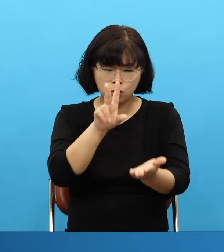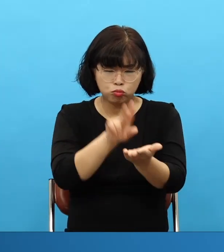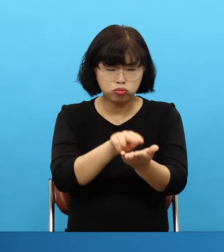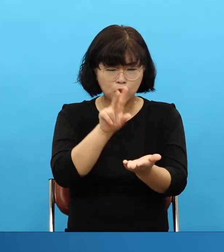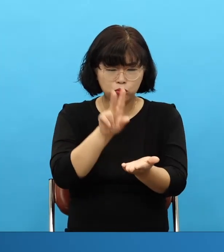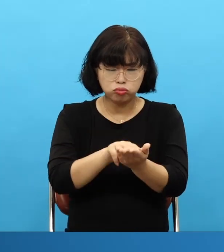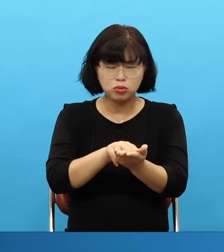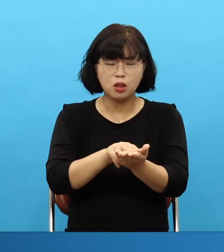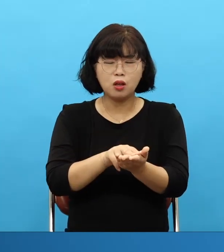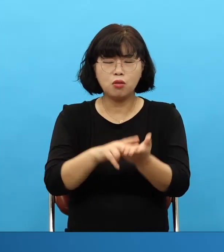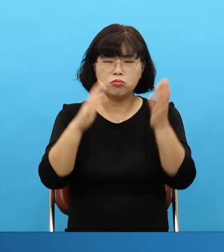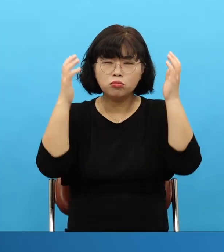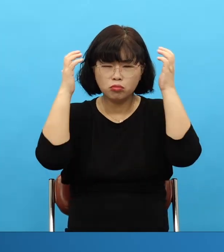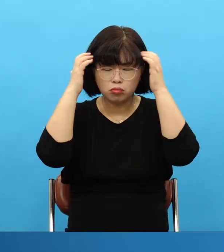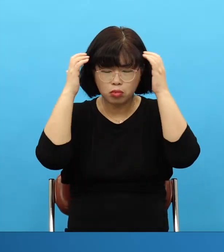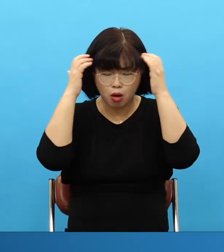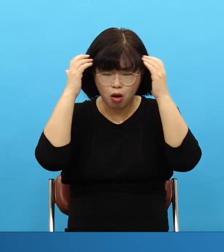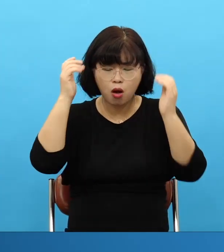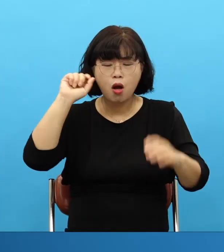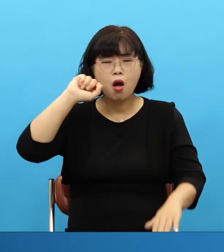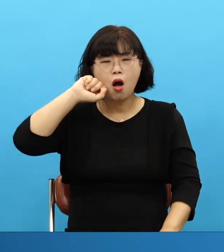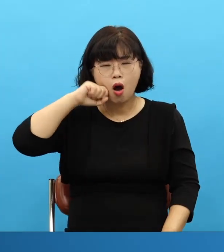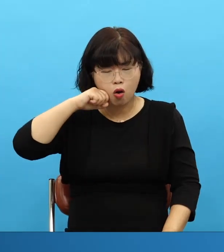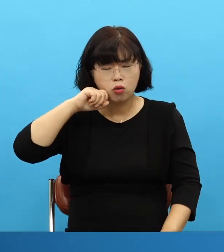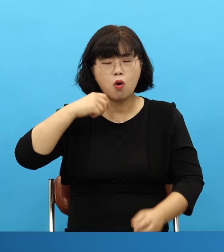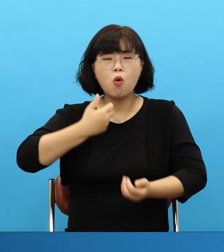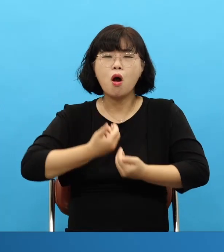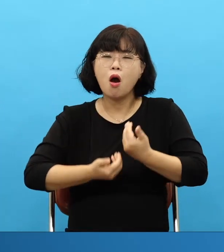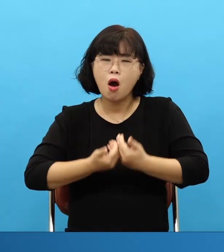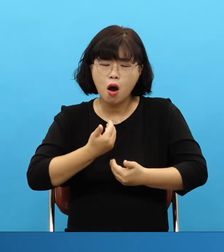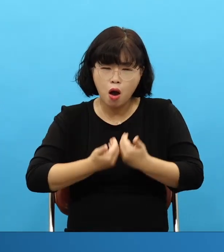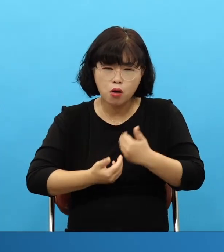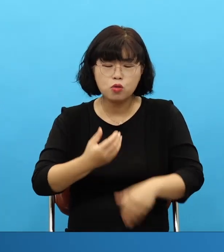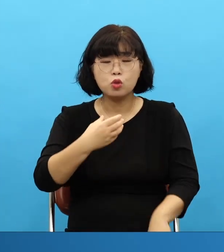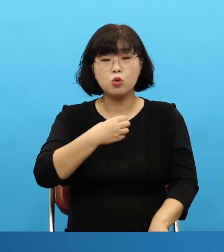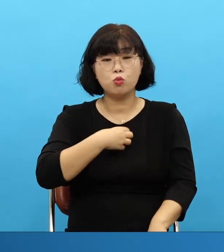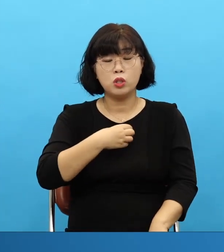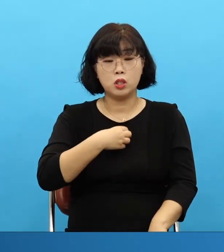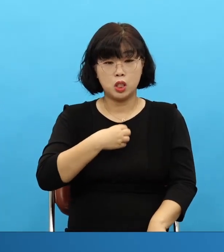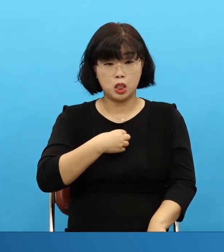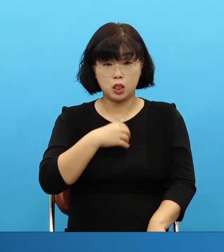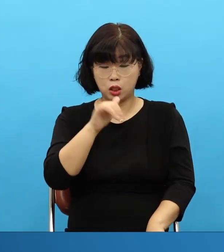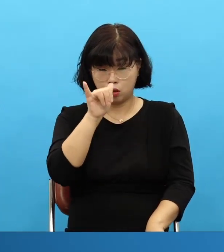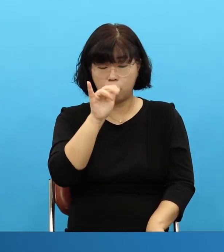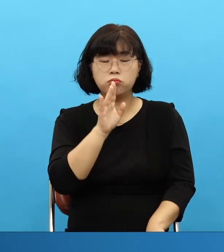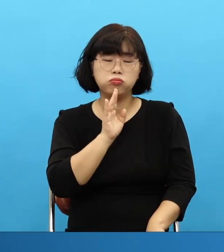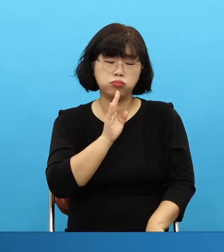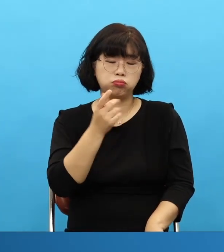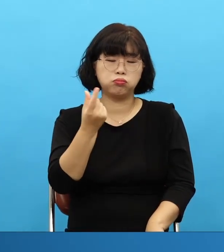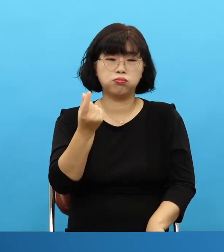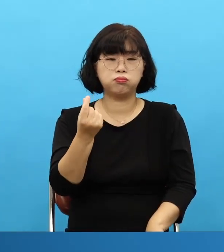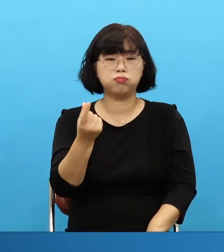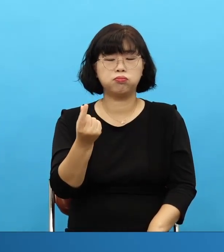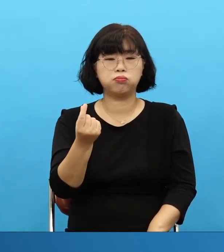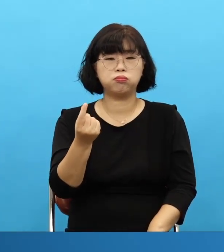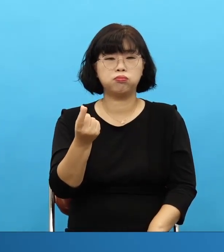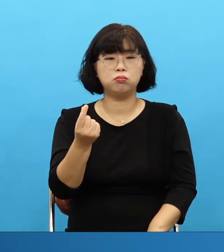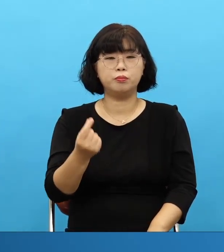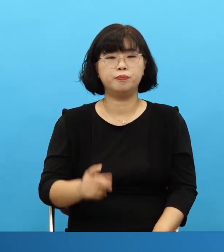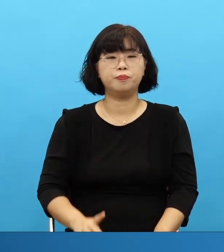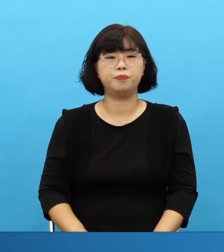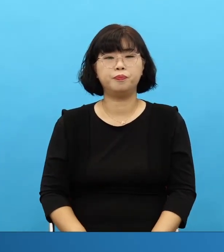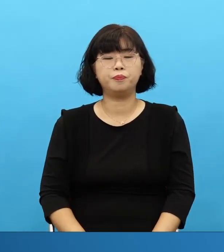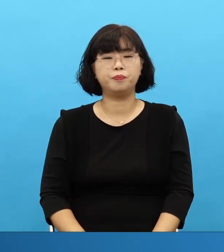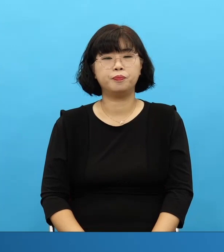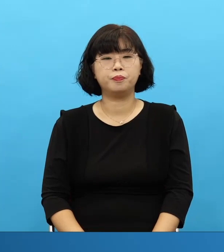많고 어려움도 많고 갈등도 많고 위기도 많고 그러잖아요. Yes, there are many problems and conflicts and crises